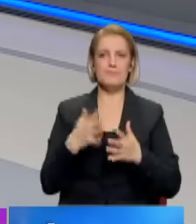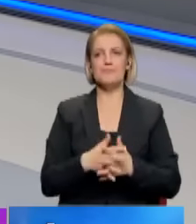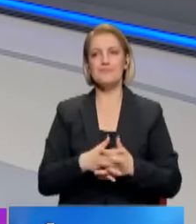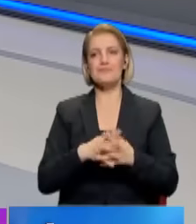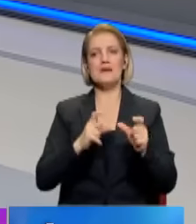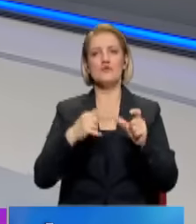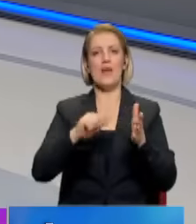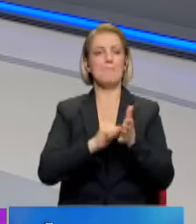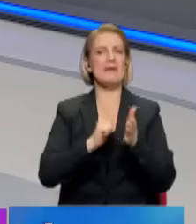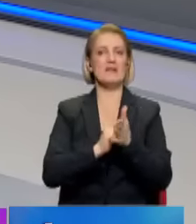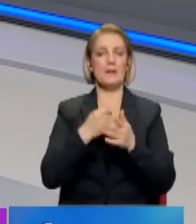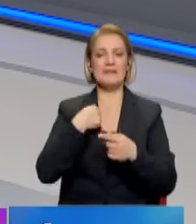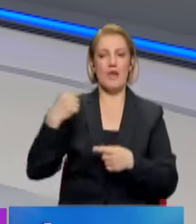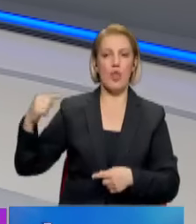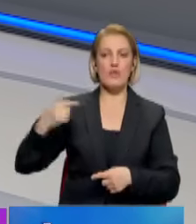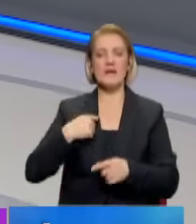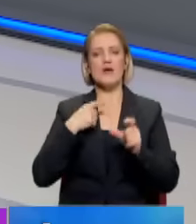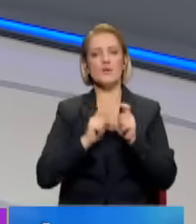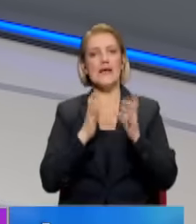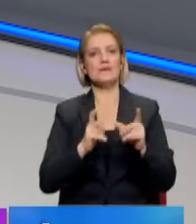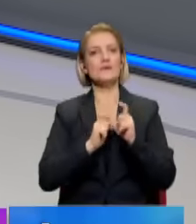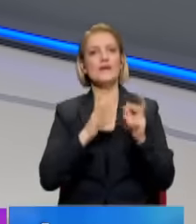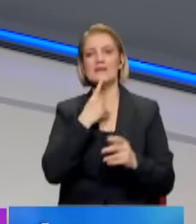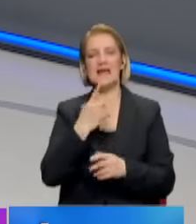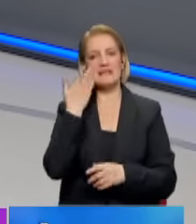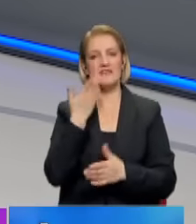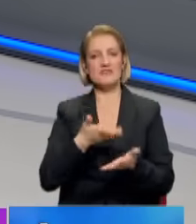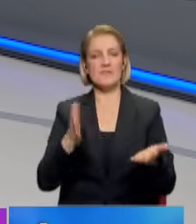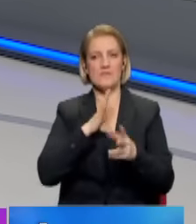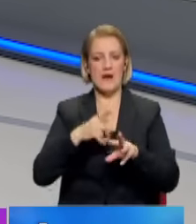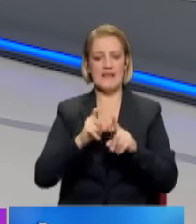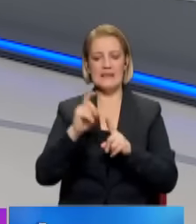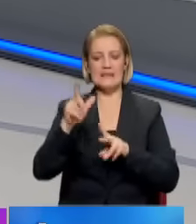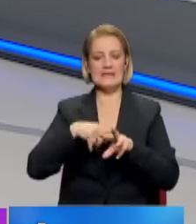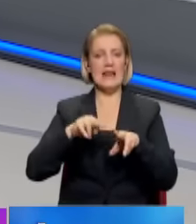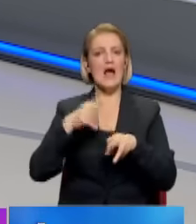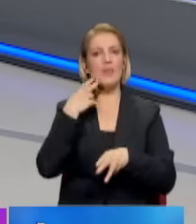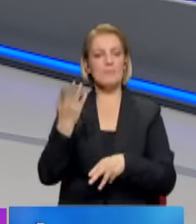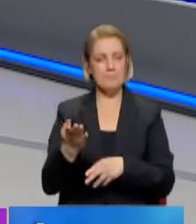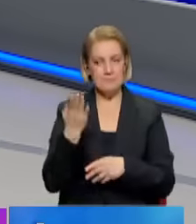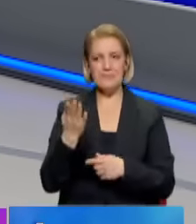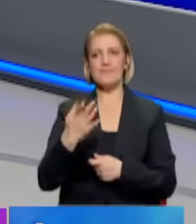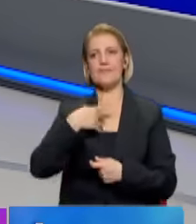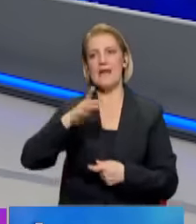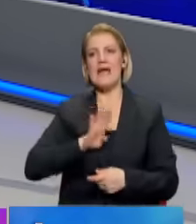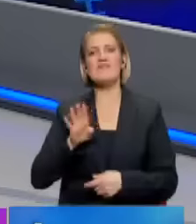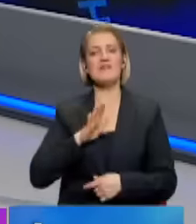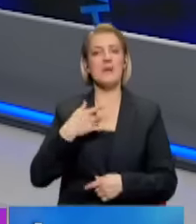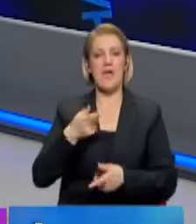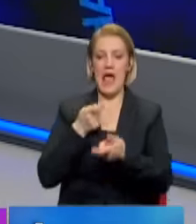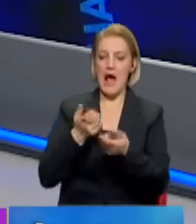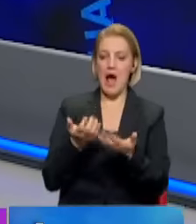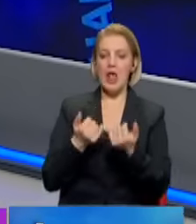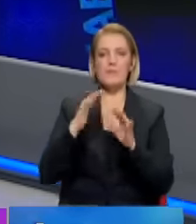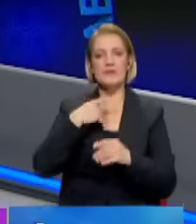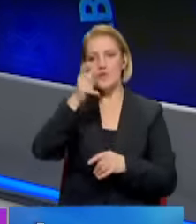Efendim sosyal medya üzerinden bize ulaşan günaydın diyen izleyicilerimiz var. Dilek Hanım, evlatlarımız eğitim alamazlarsa ülkemizi kimlere emanet edeceğiz